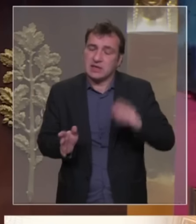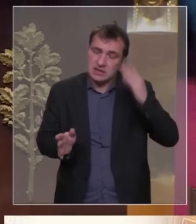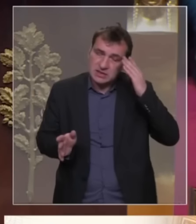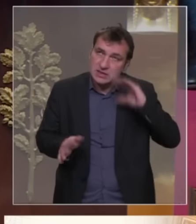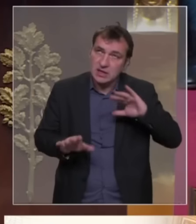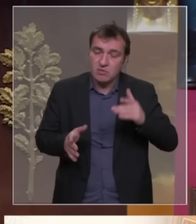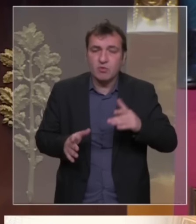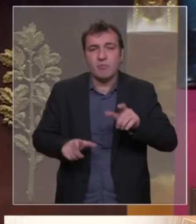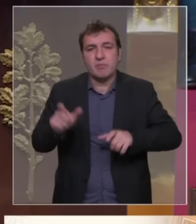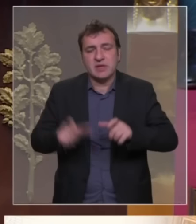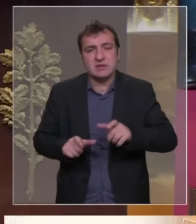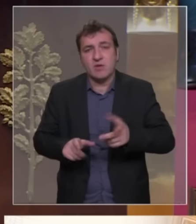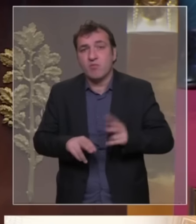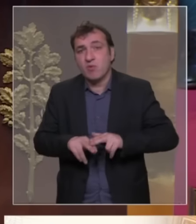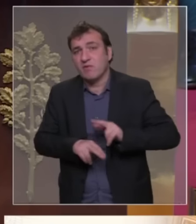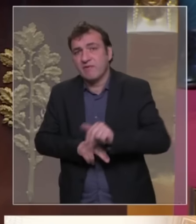vie.